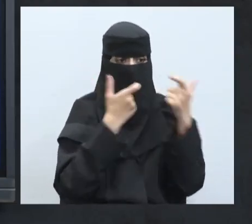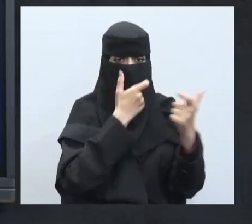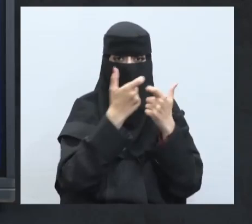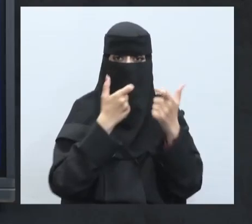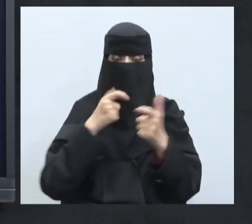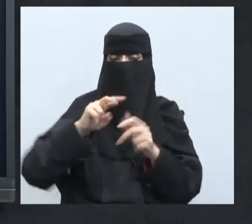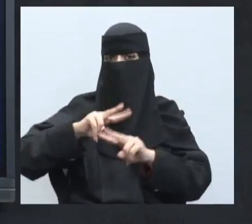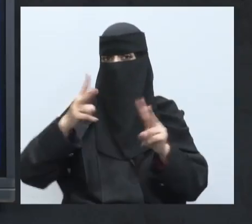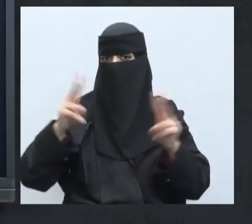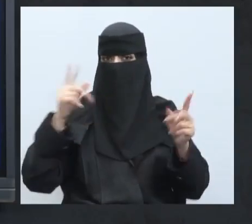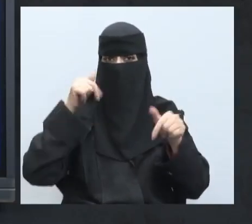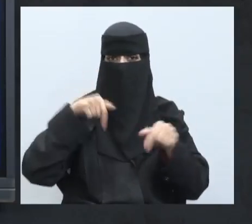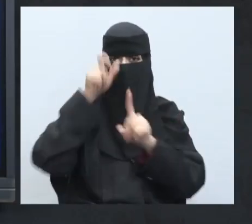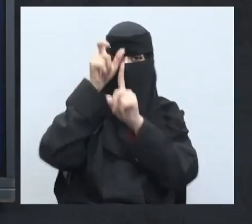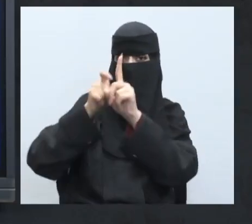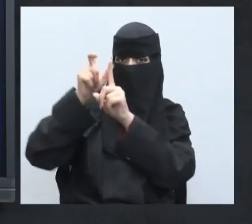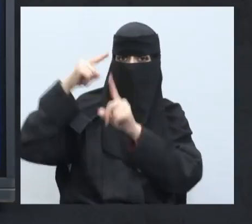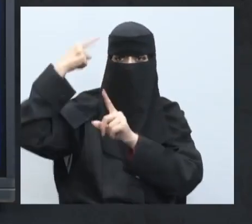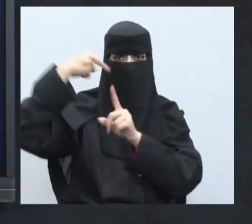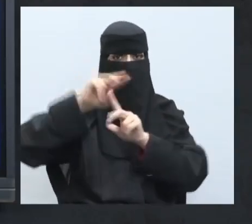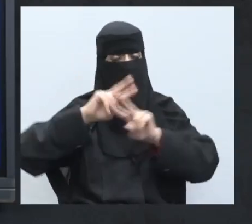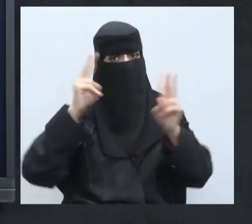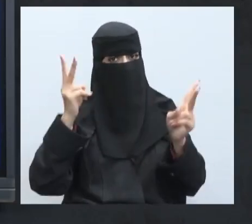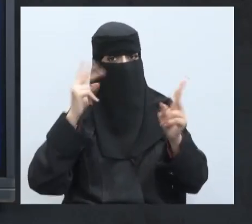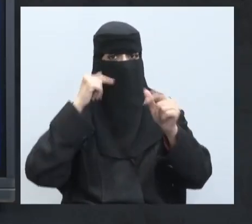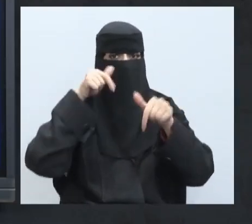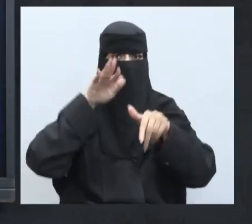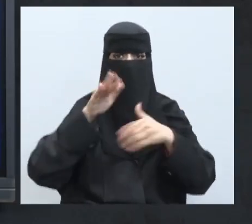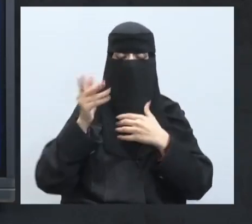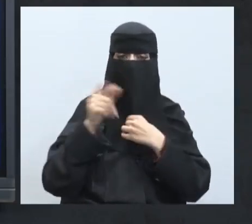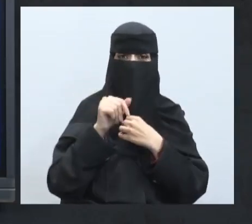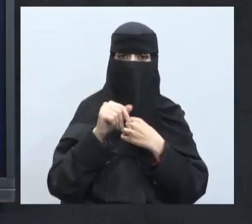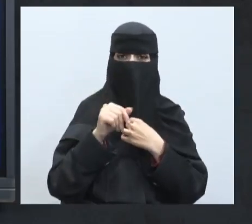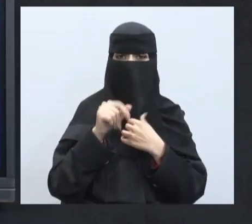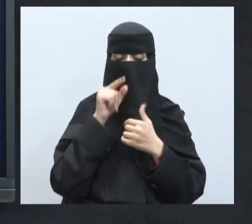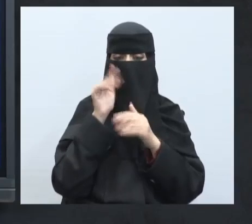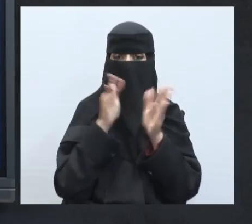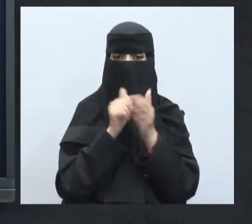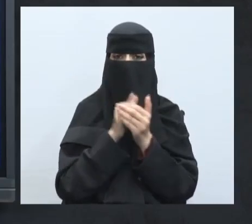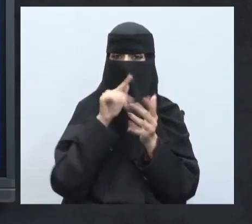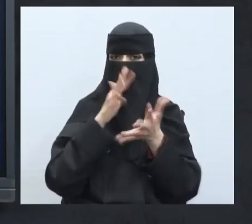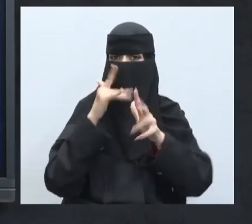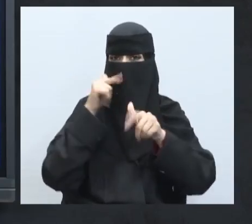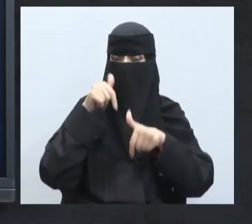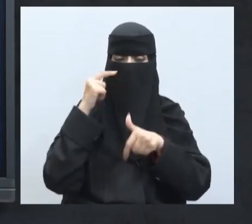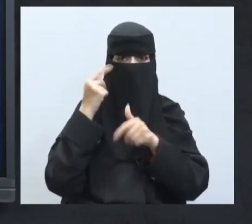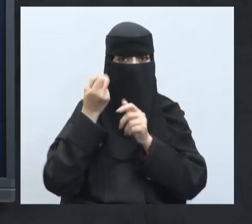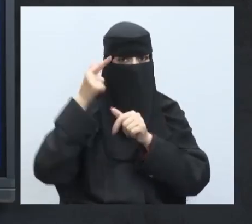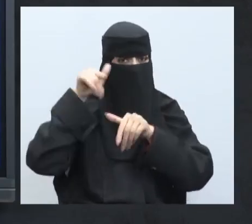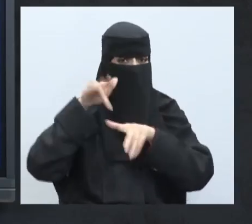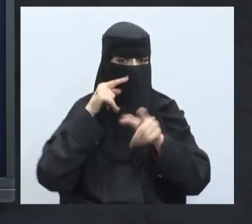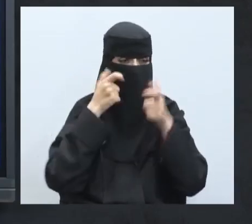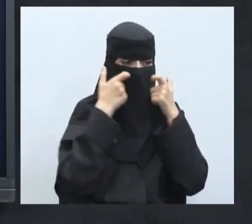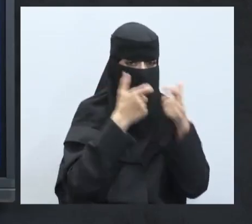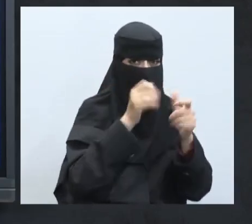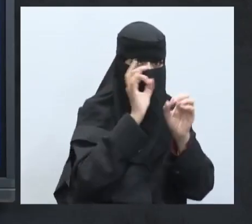اذا نظرت المنظمه الى الربح فقط قد تقع في اخطاء او مشاكل او تقع في عقبات وبالتالي